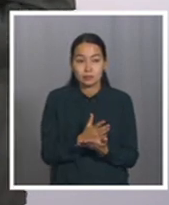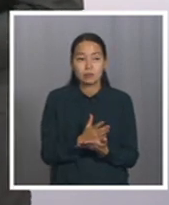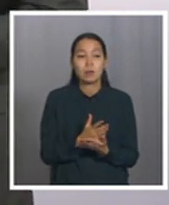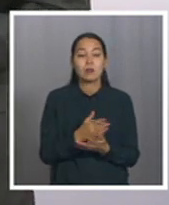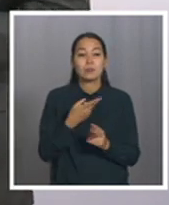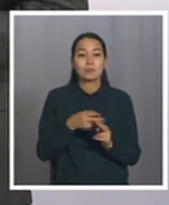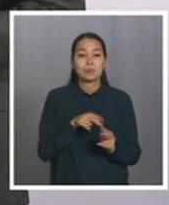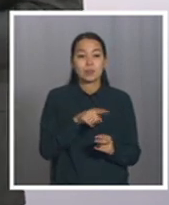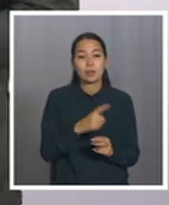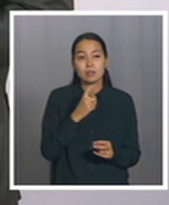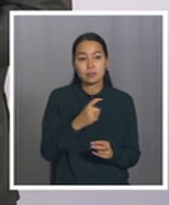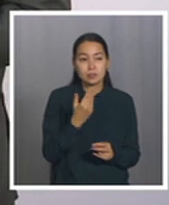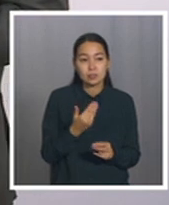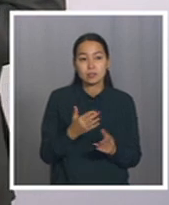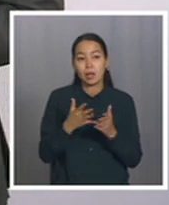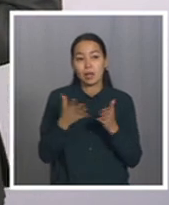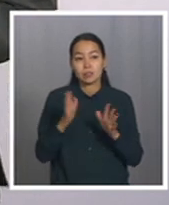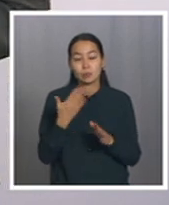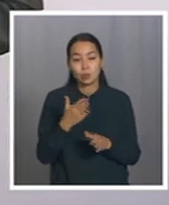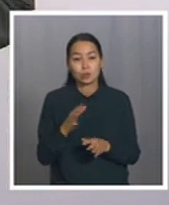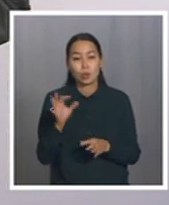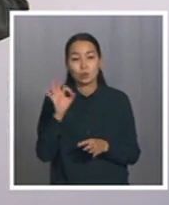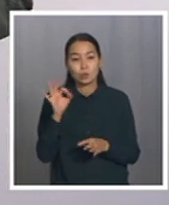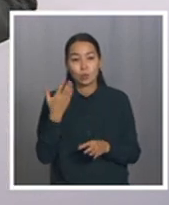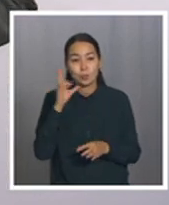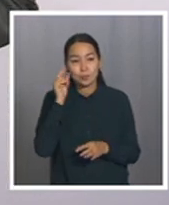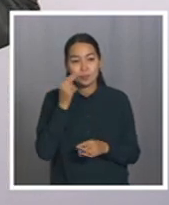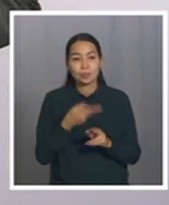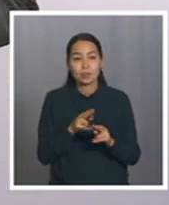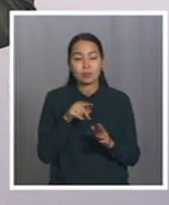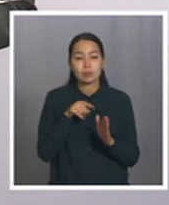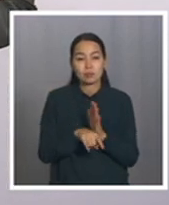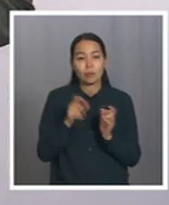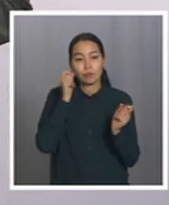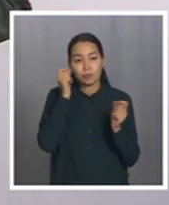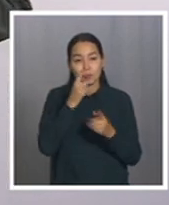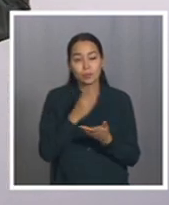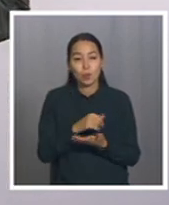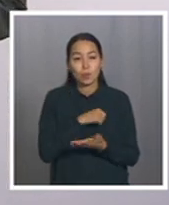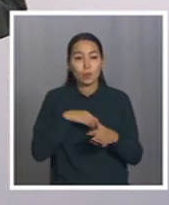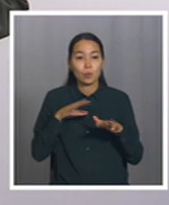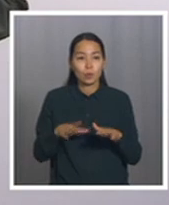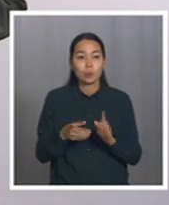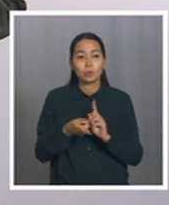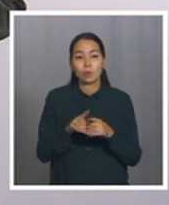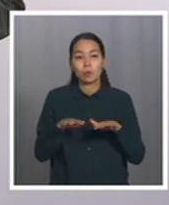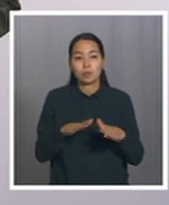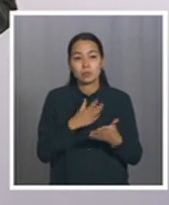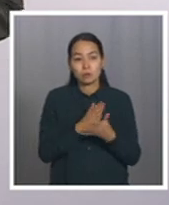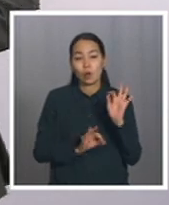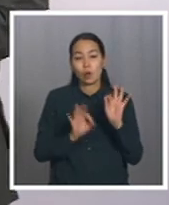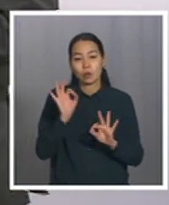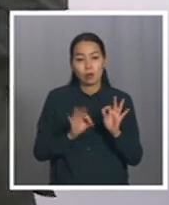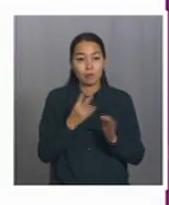тең болады артық неместен 0 мәндер жиыны, керісінше функцияның анықталу болса, яғни өзара орнын ауыстырады. Бұл жайтты қа графикте дұрсап тұрып